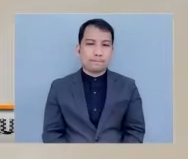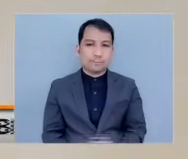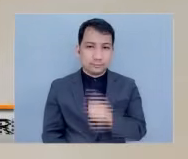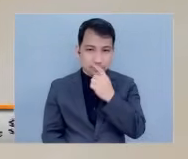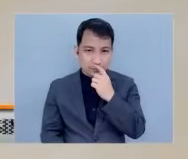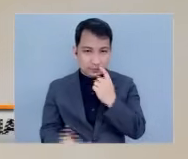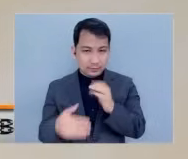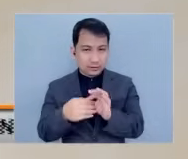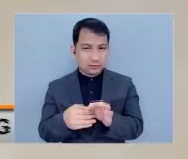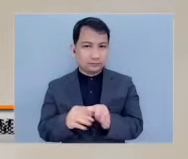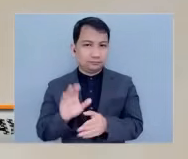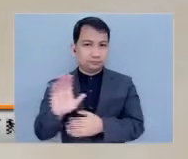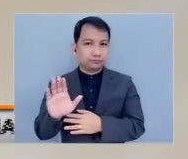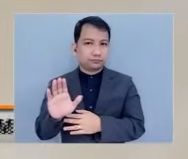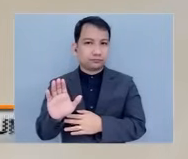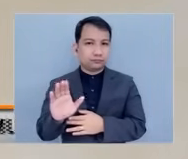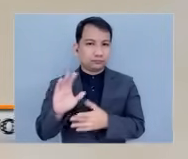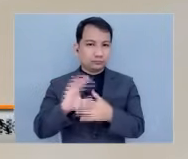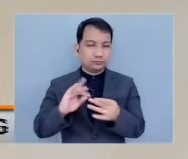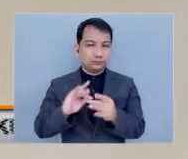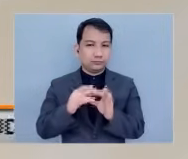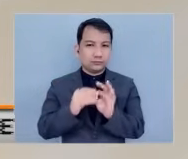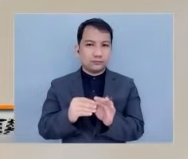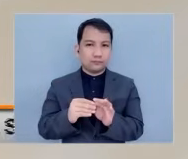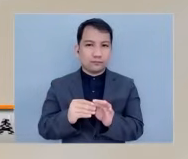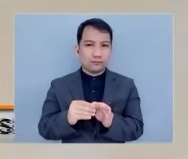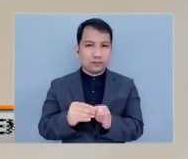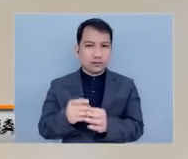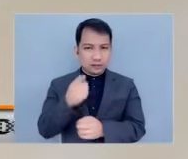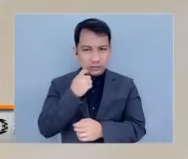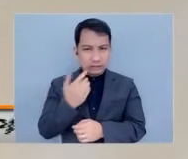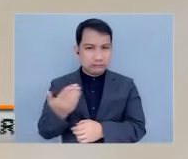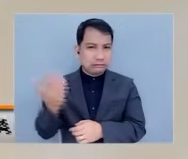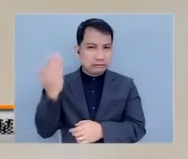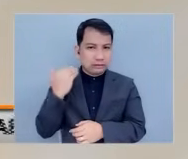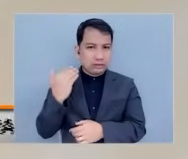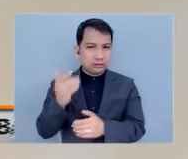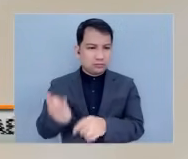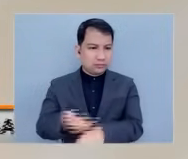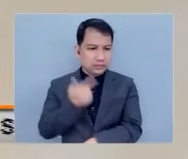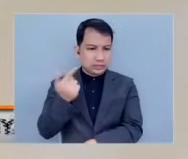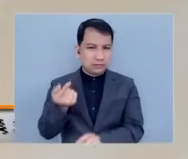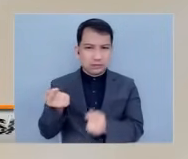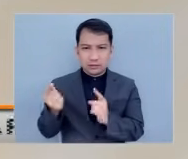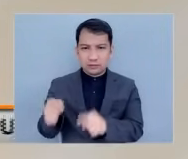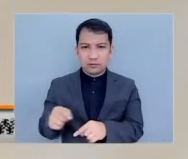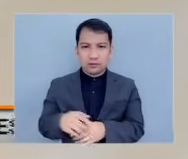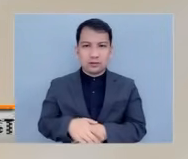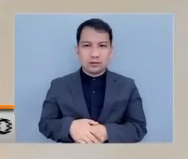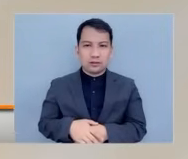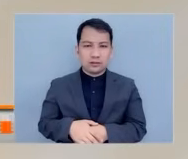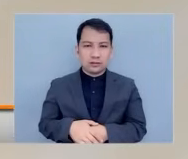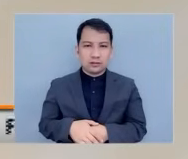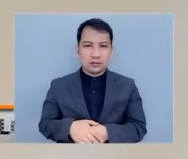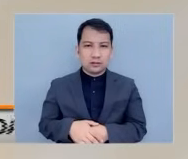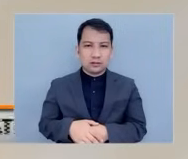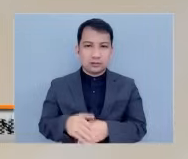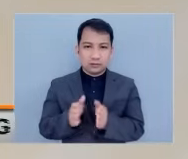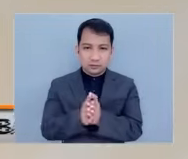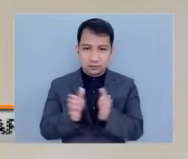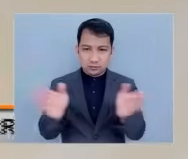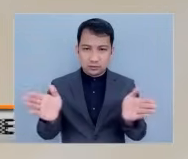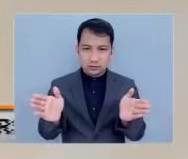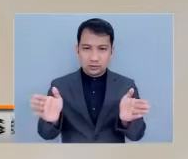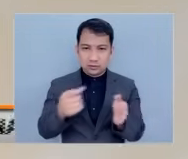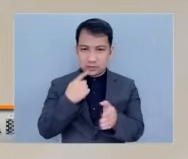categorical statement regarding kung recent ba ito or matagal na itong nangyari. Basta it's a general statement na sinasabi